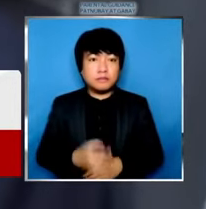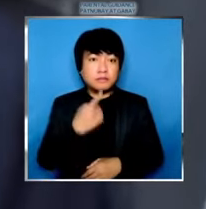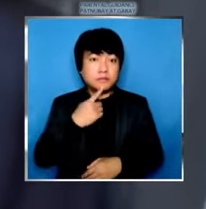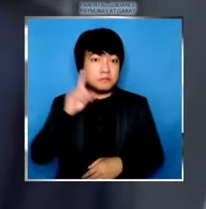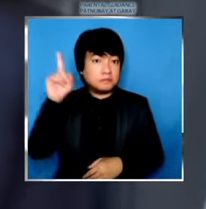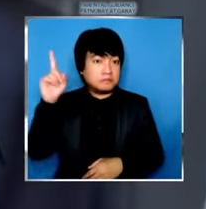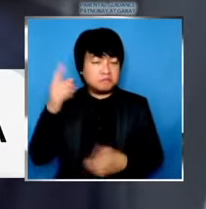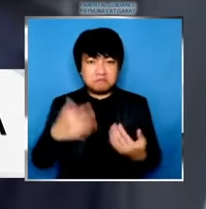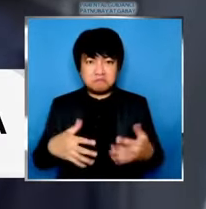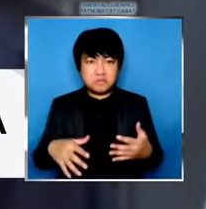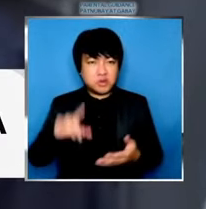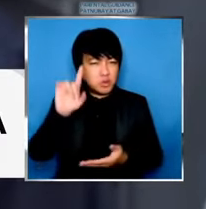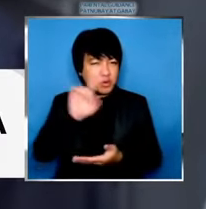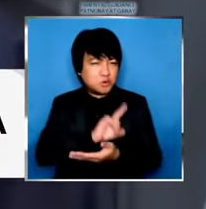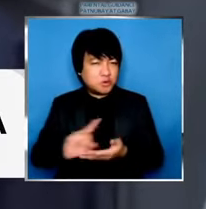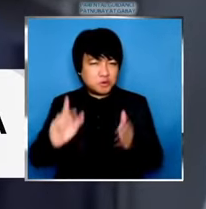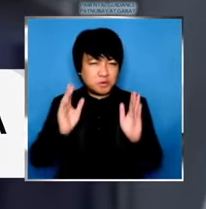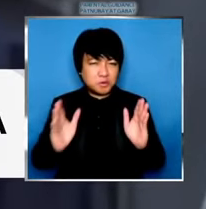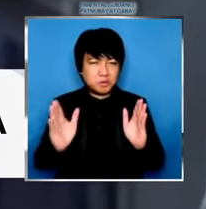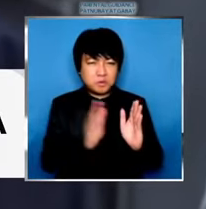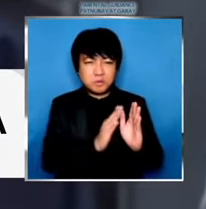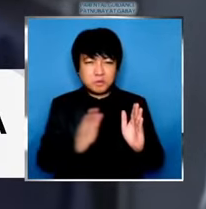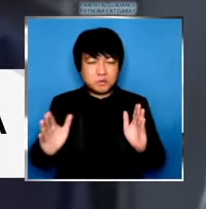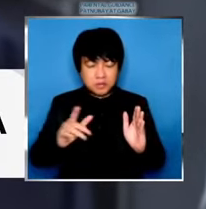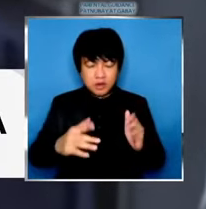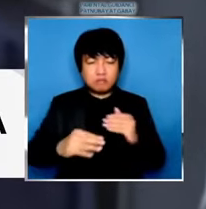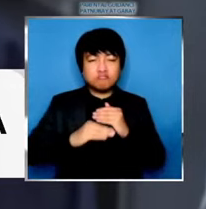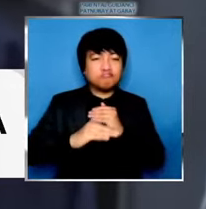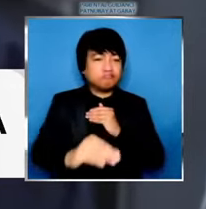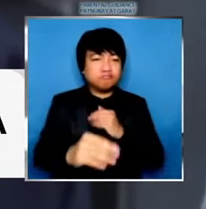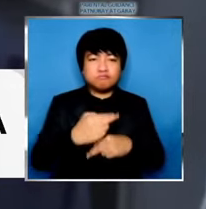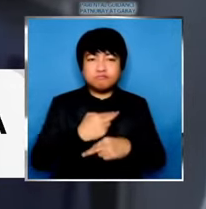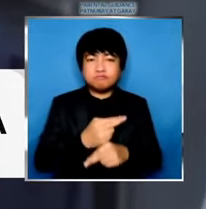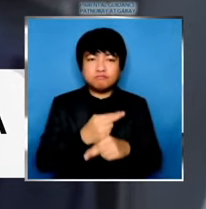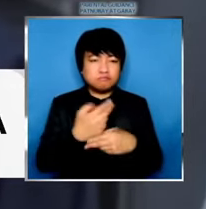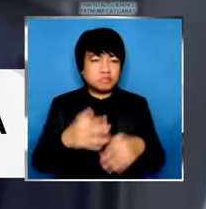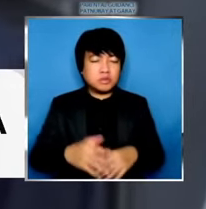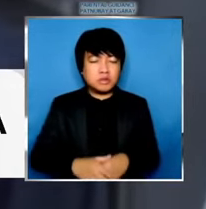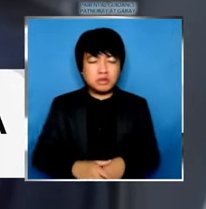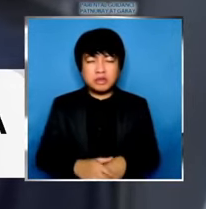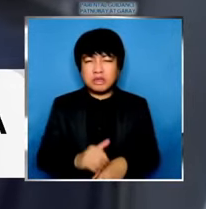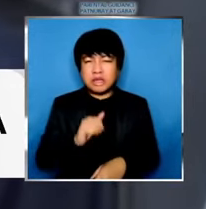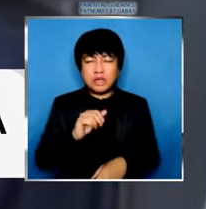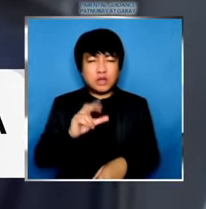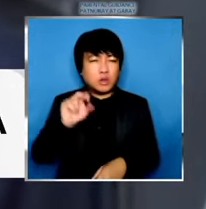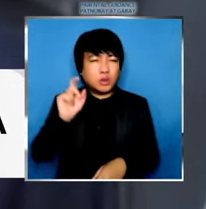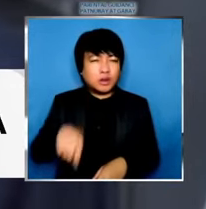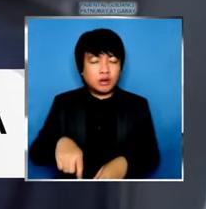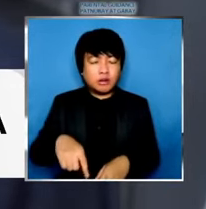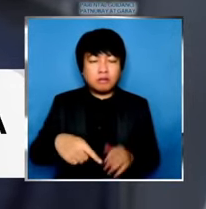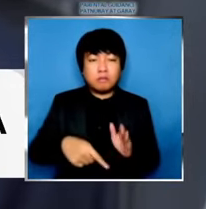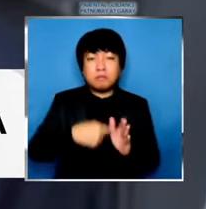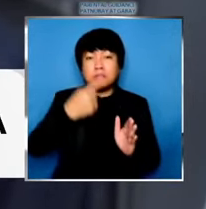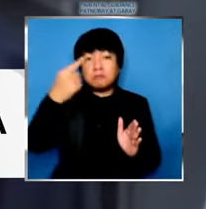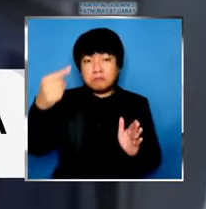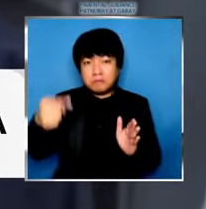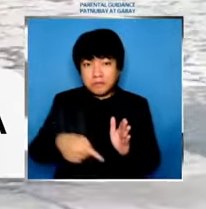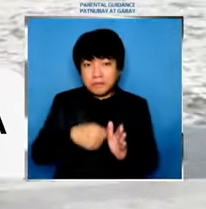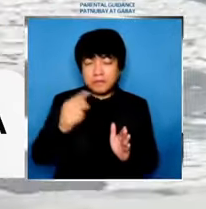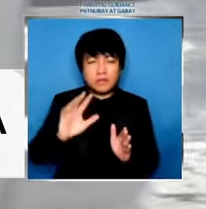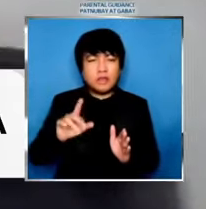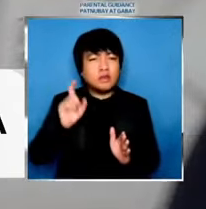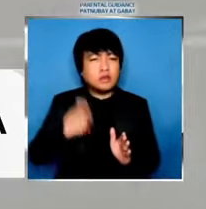Kisa naman po yung paisa-isa, ilang linggo So magwa one time big time po tayo sa